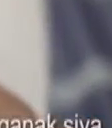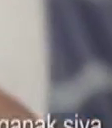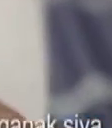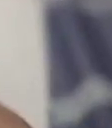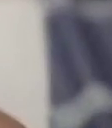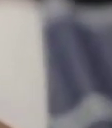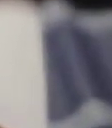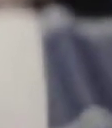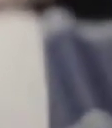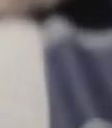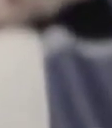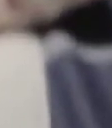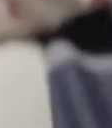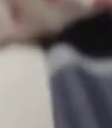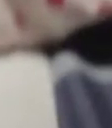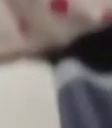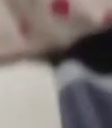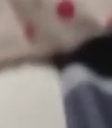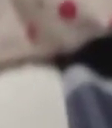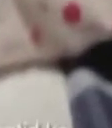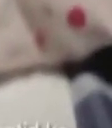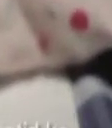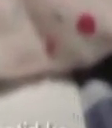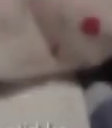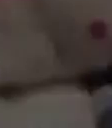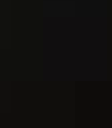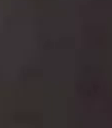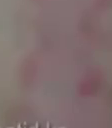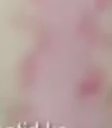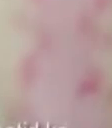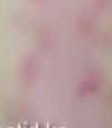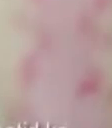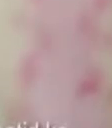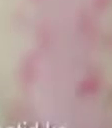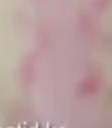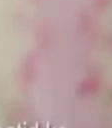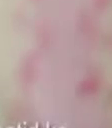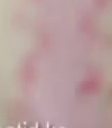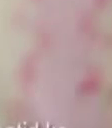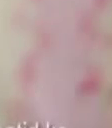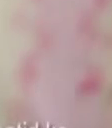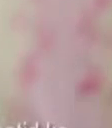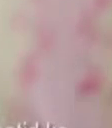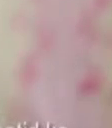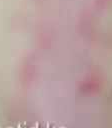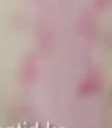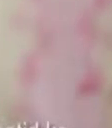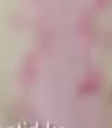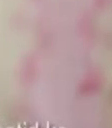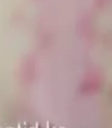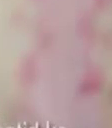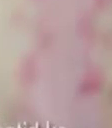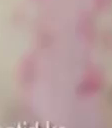Anak ko siya, kaya kasi ayaw ni mama sa hospital kasi walang bawang tayo sa ibang kapatid. Tapos